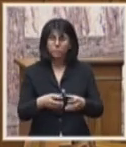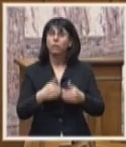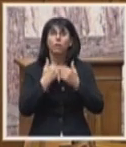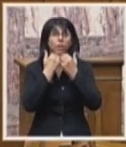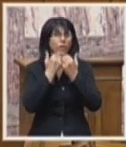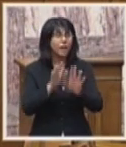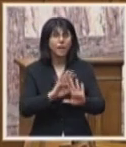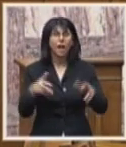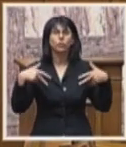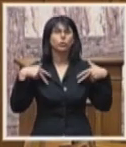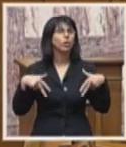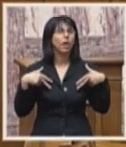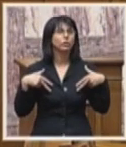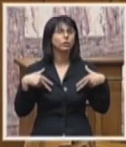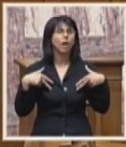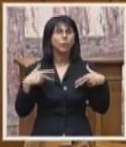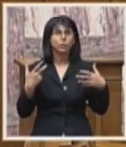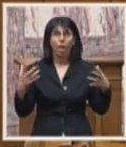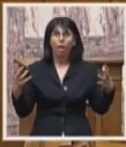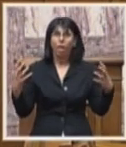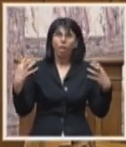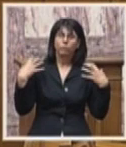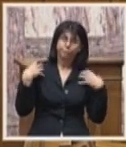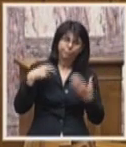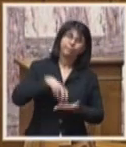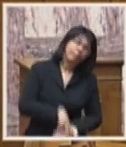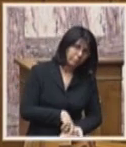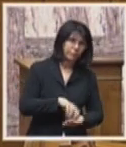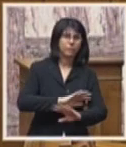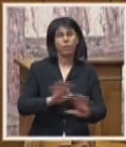το κράτος αυτό λύγησε.